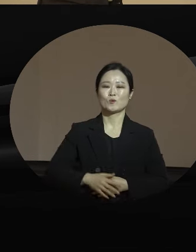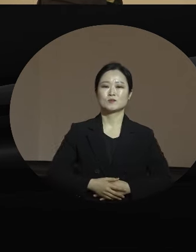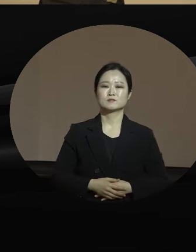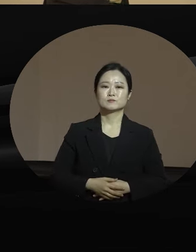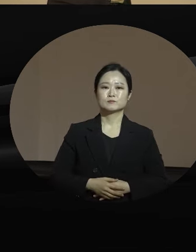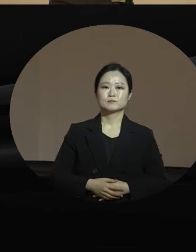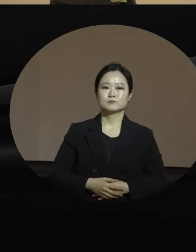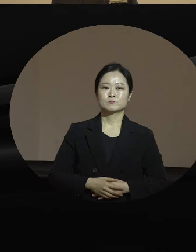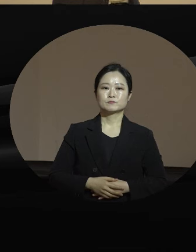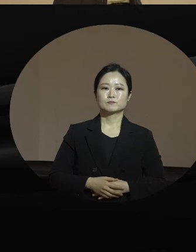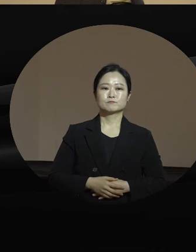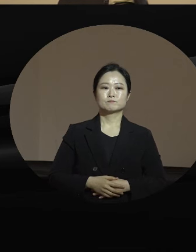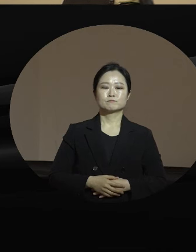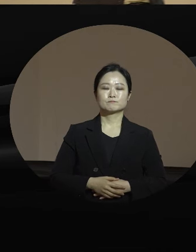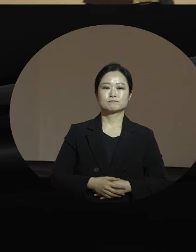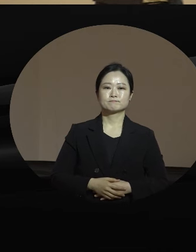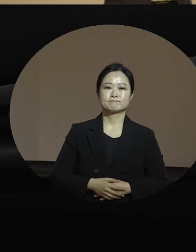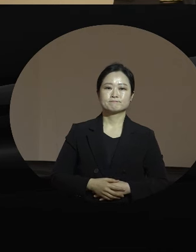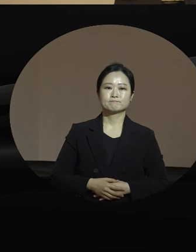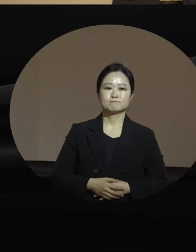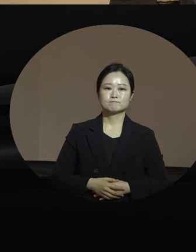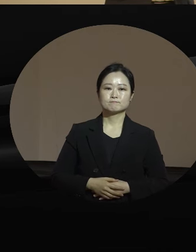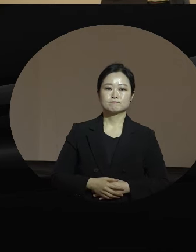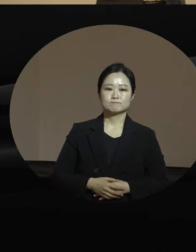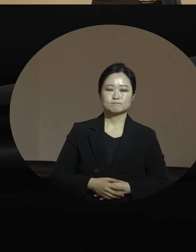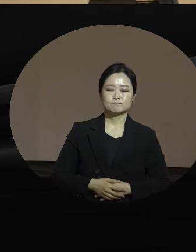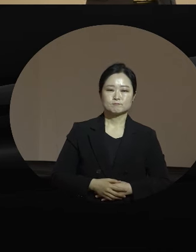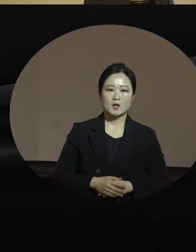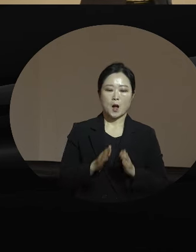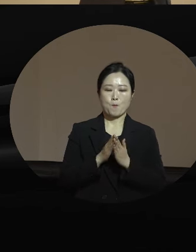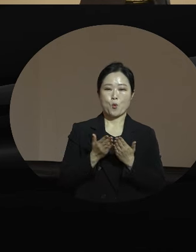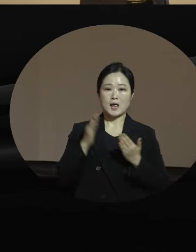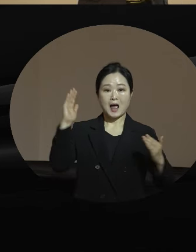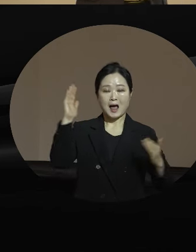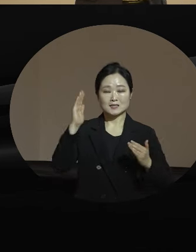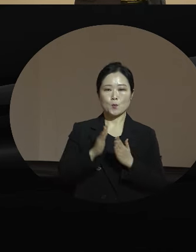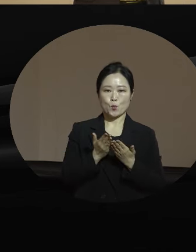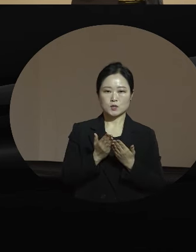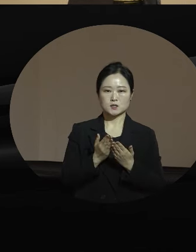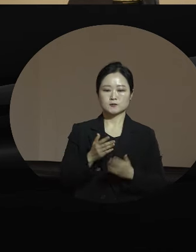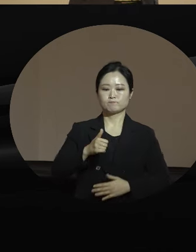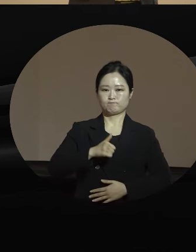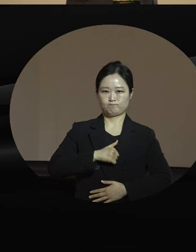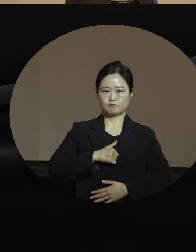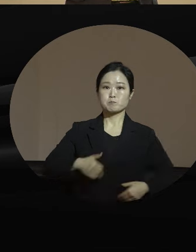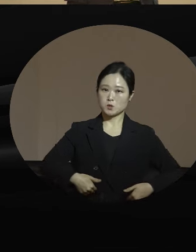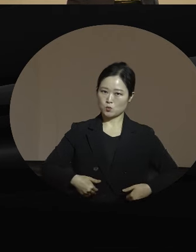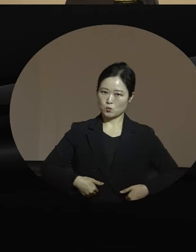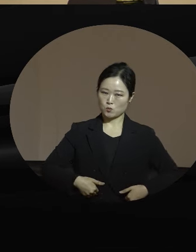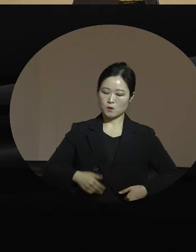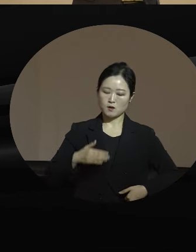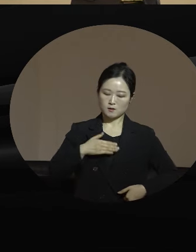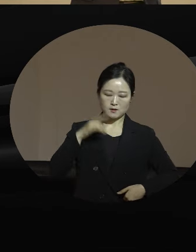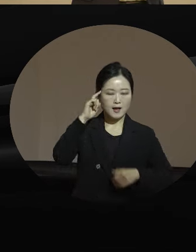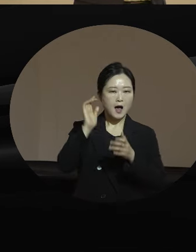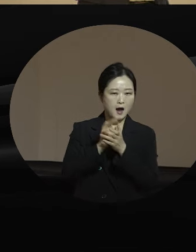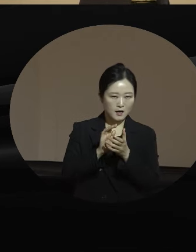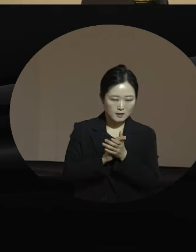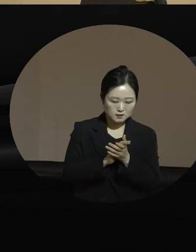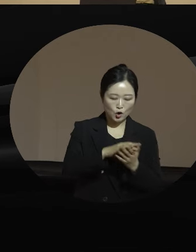건 에이전틱한 러너가 되는 거예요. 그러니까 주체성이 있는 사람. 내가 결정하고 내가 책임지고 내가 나를